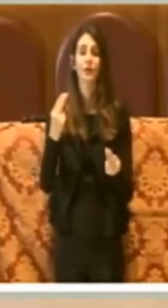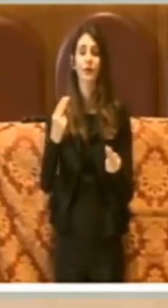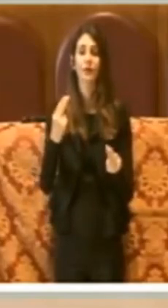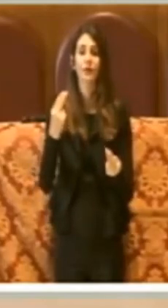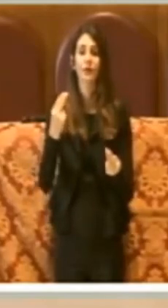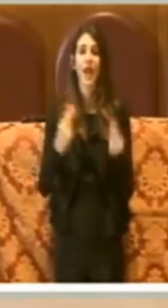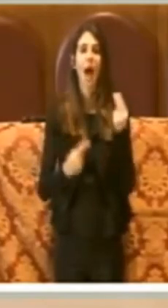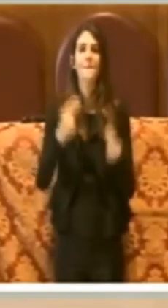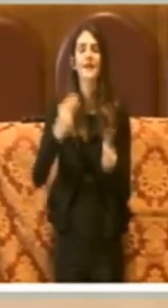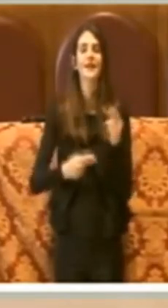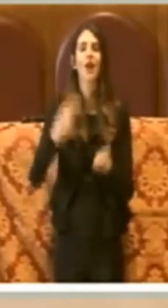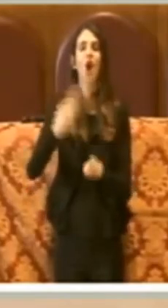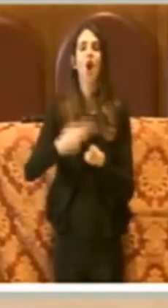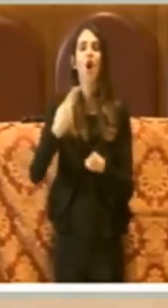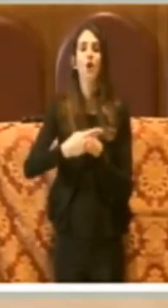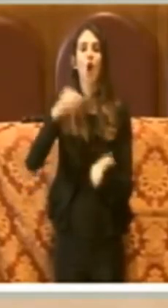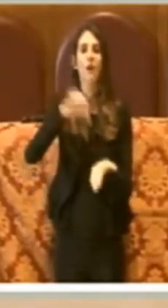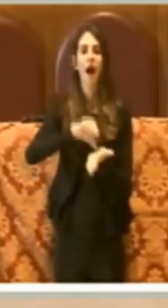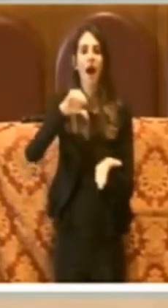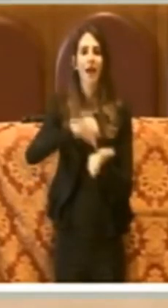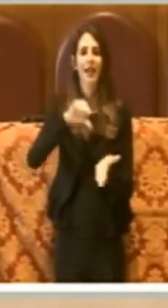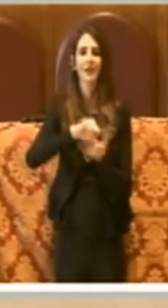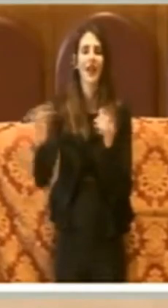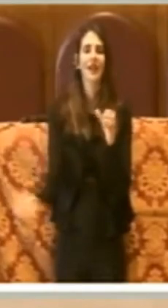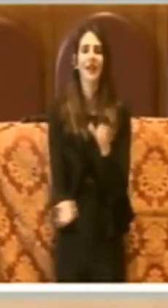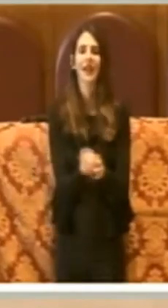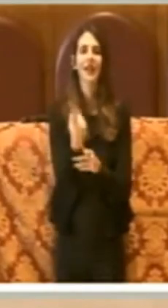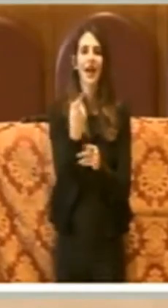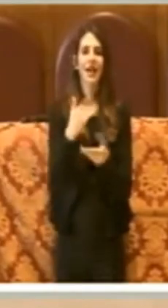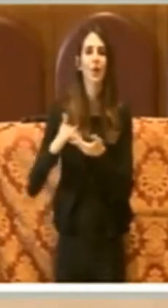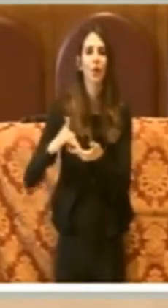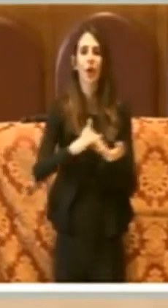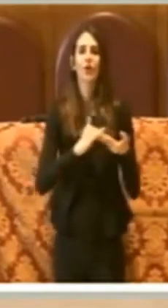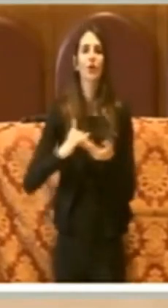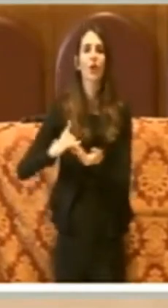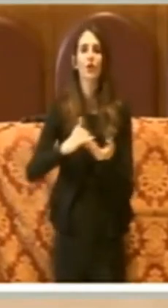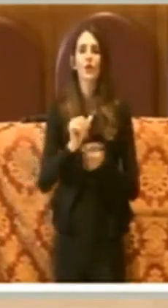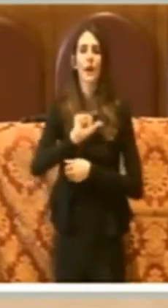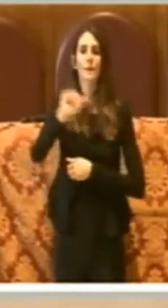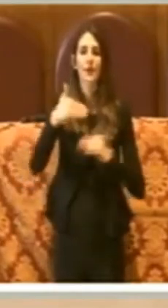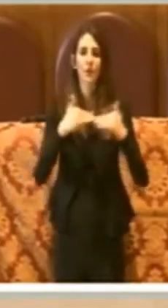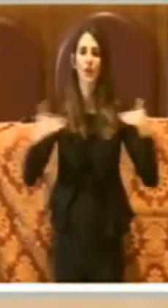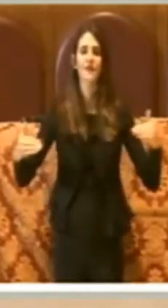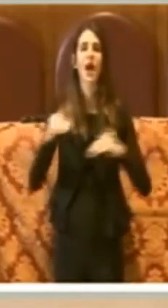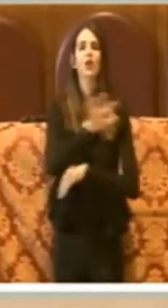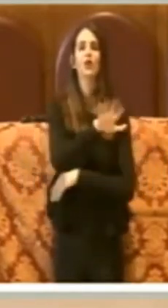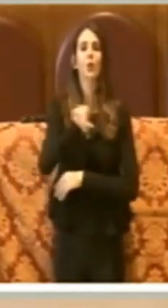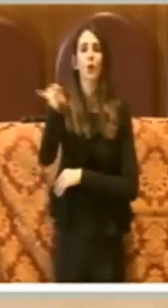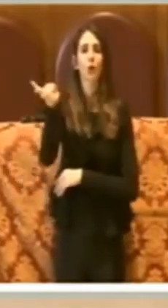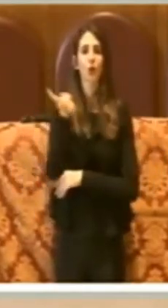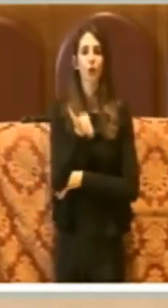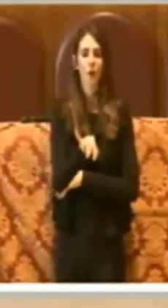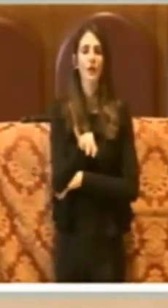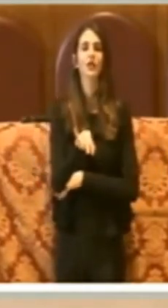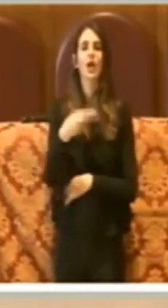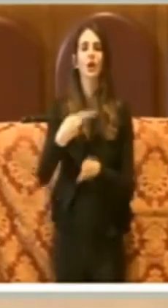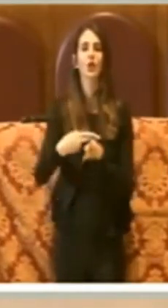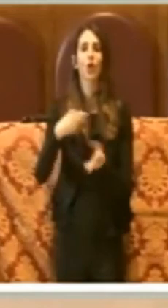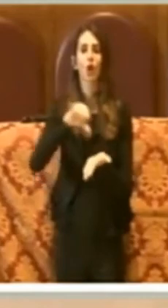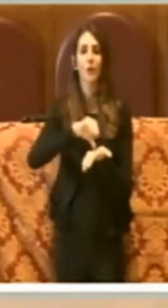a Roma Capitale di poter creare una società di primo livello al 51% di Roma